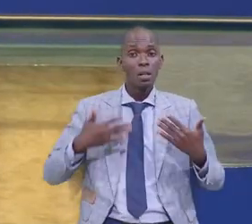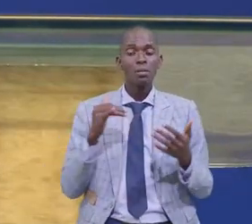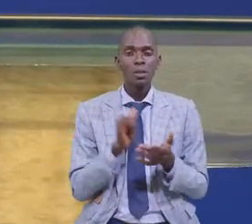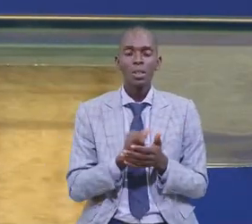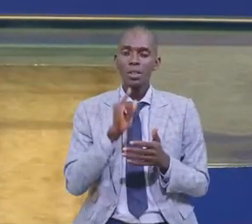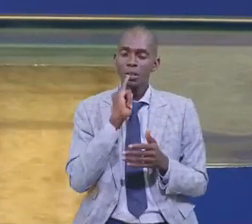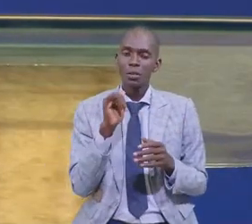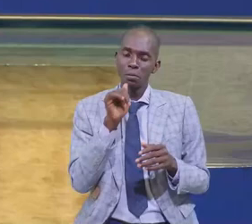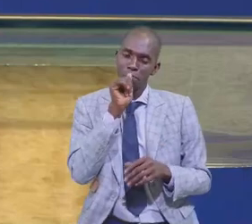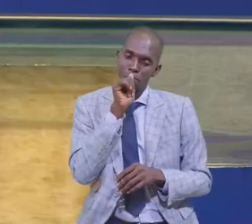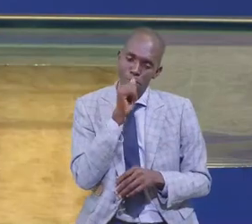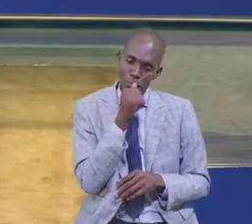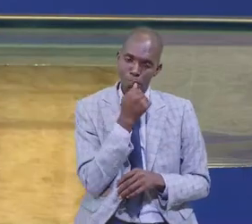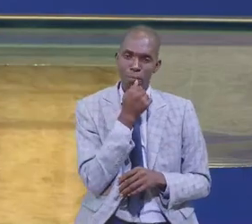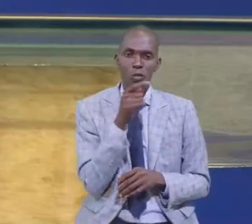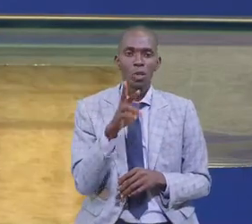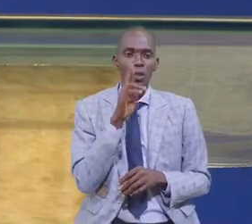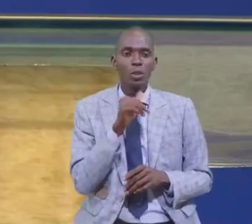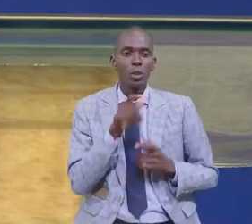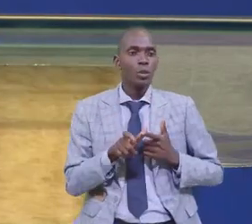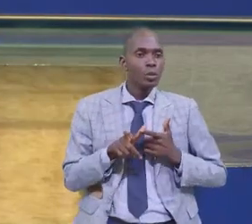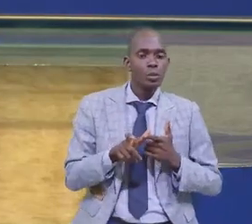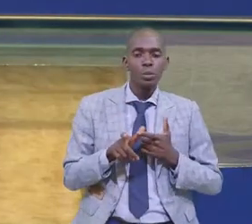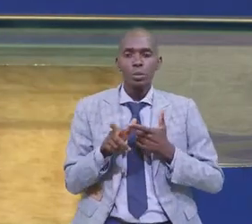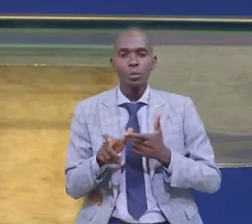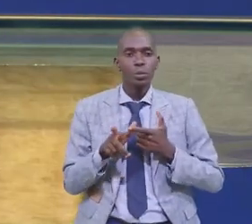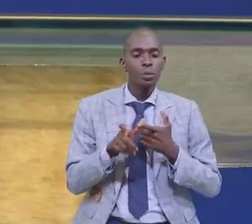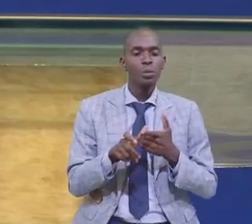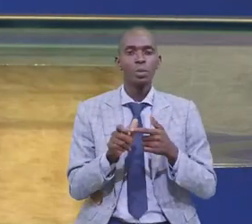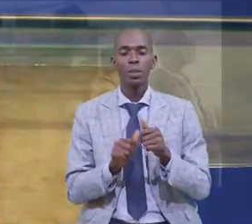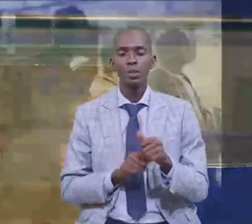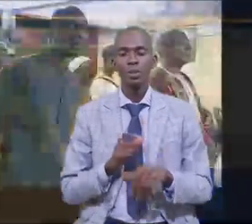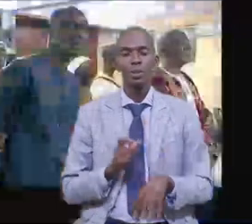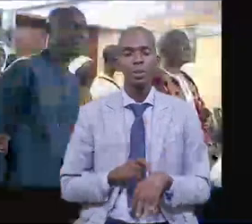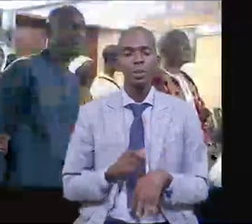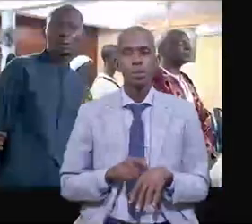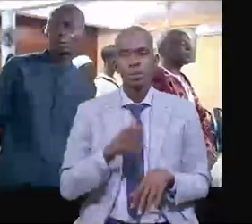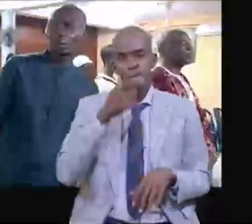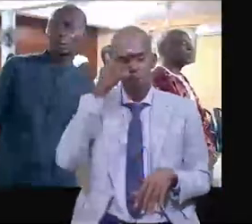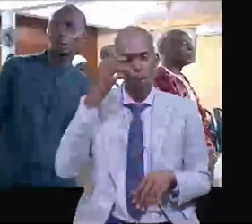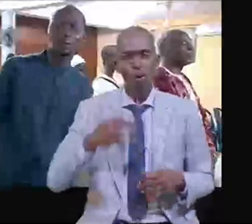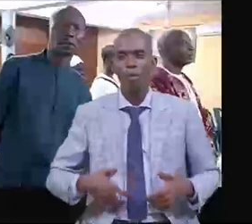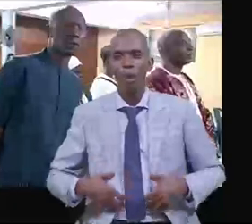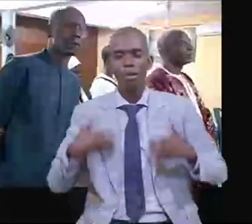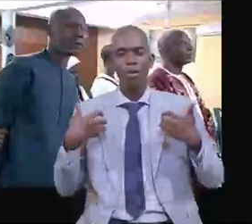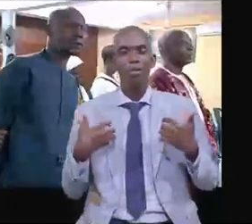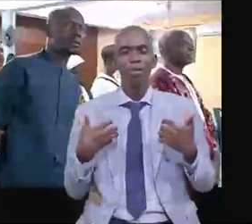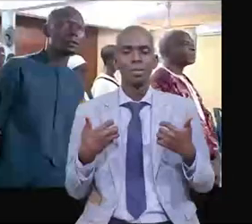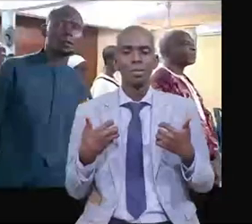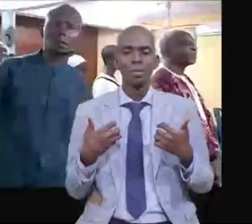Une vie de patience. Vous ne courez pas, courez. À cause de la